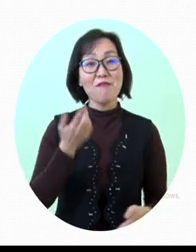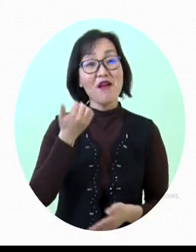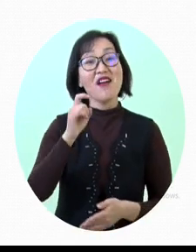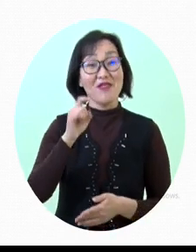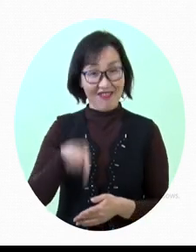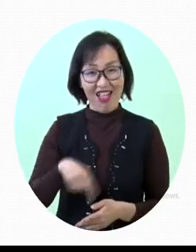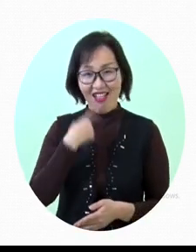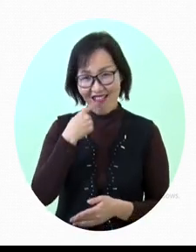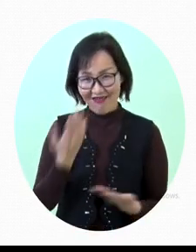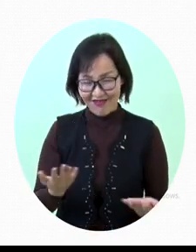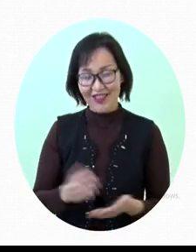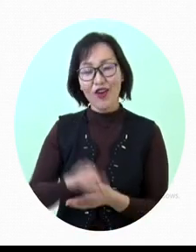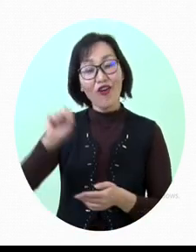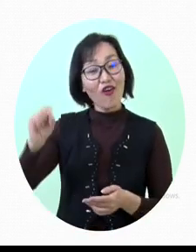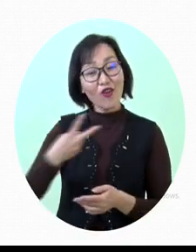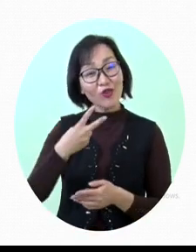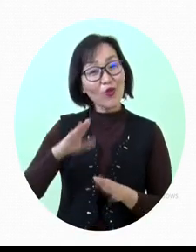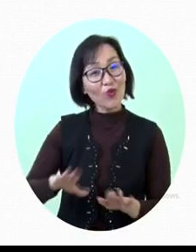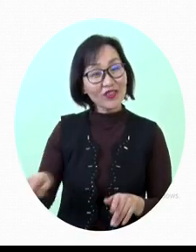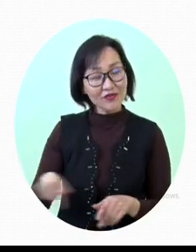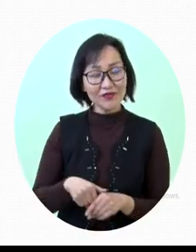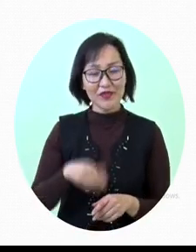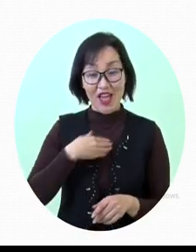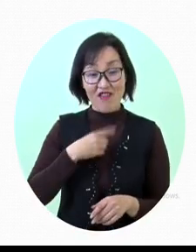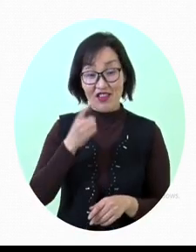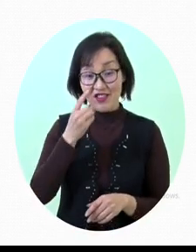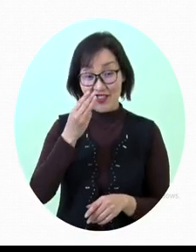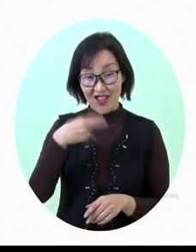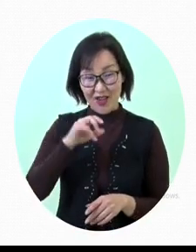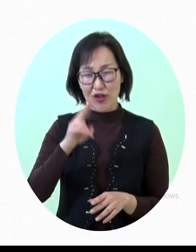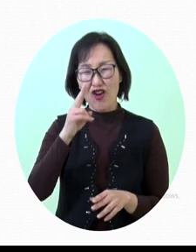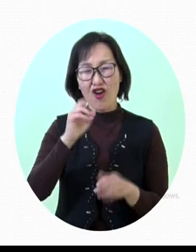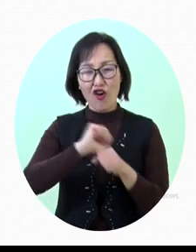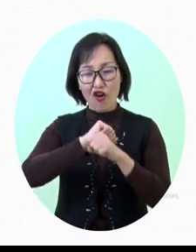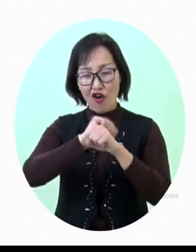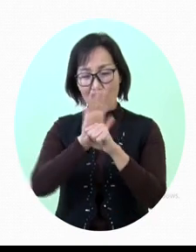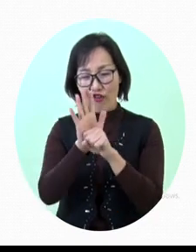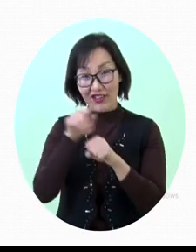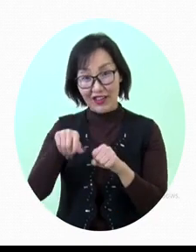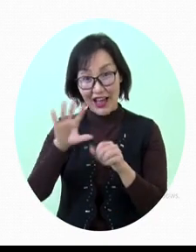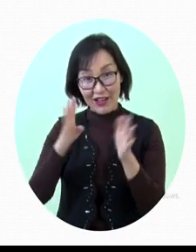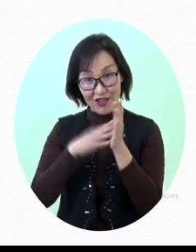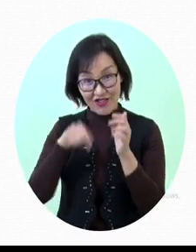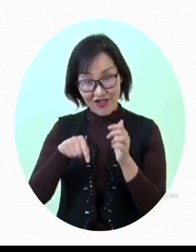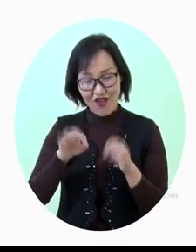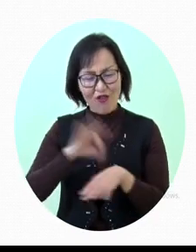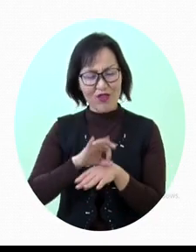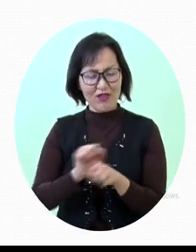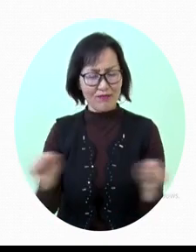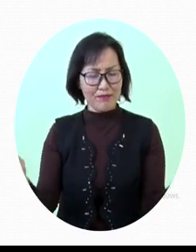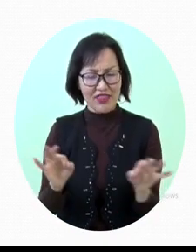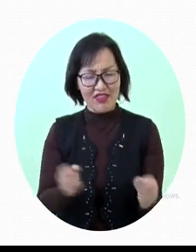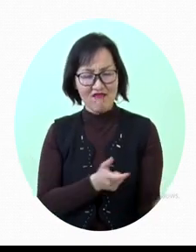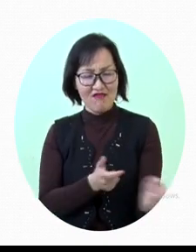болох байсан гэж хэлсэн байна. За хоёр дахь хүүхэд хэрвээ би шидтэн бол COVID-19